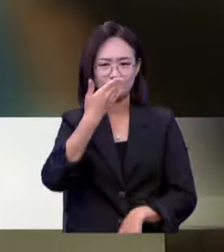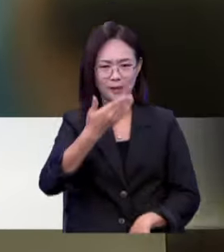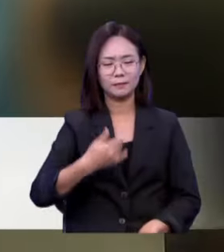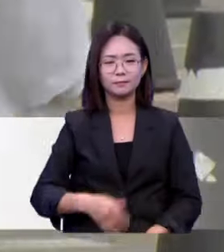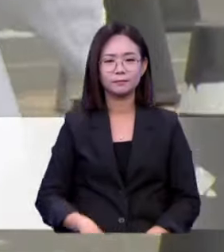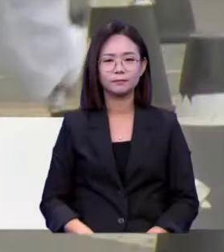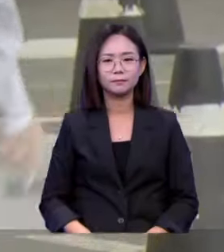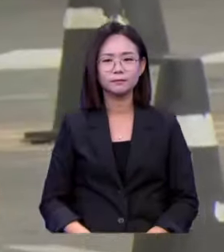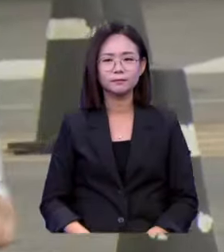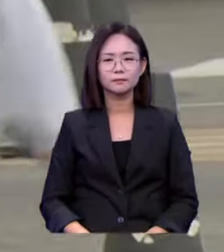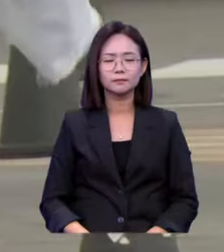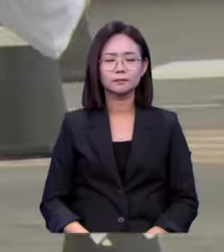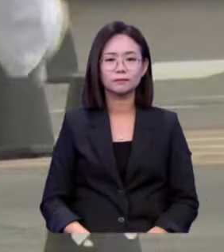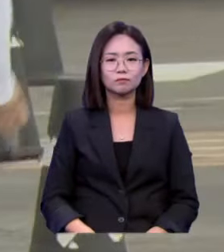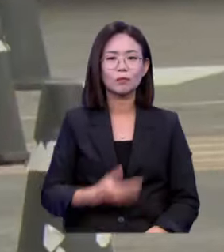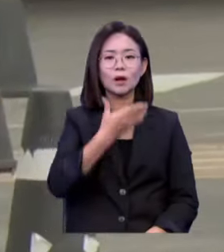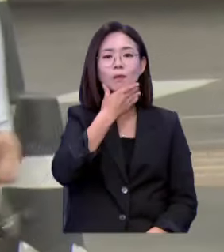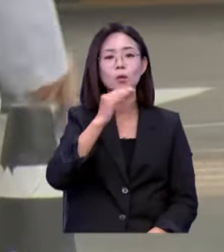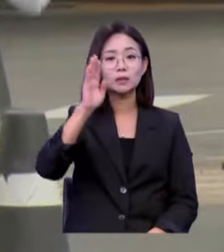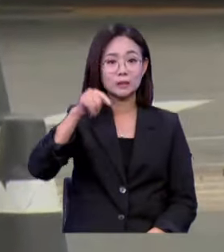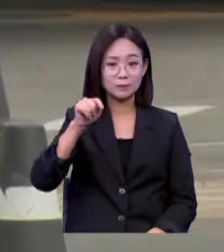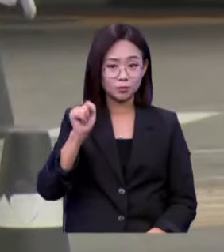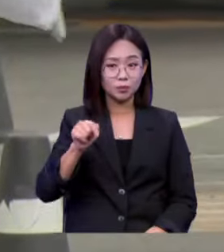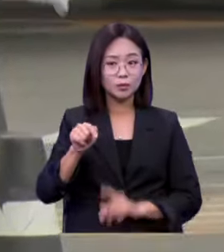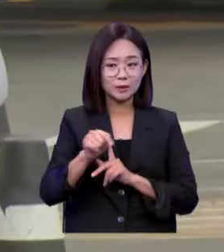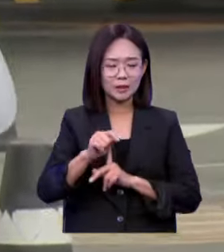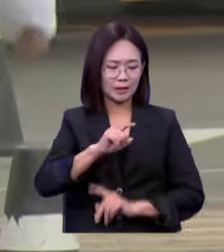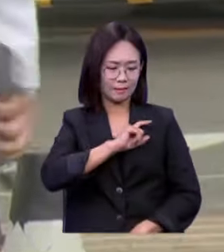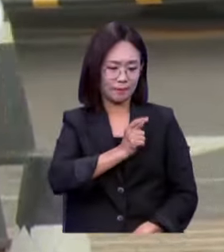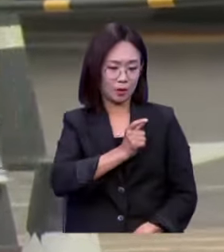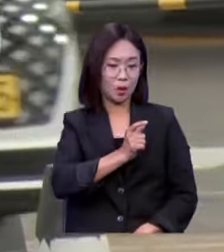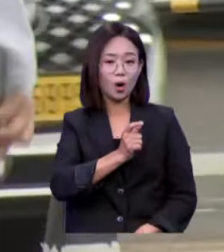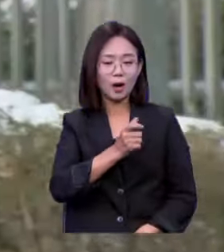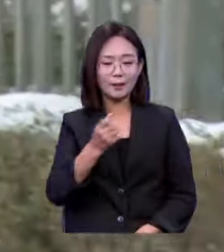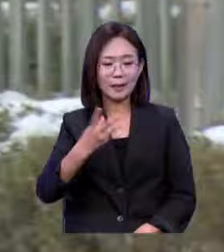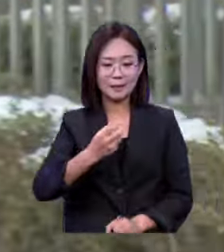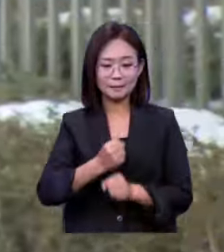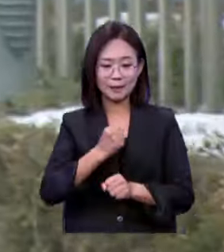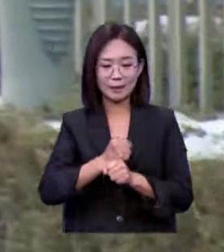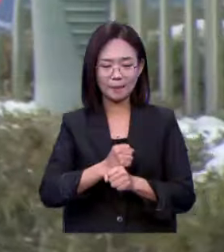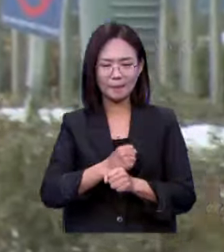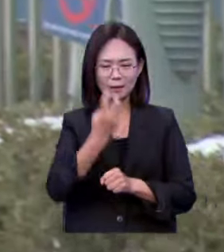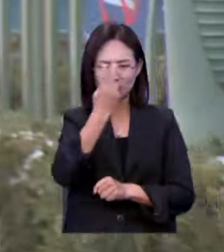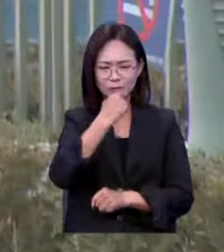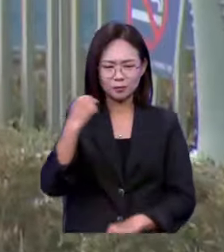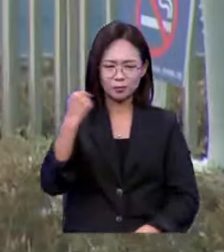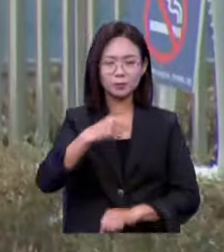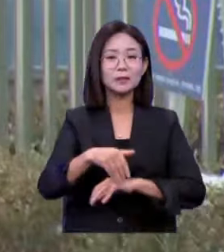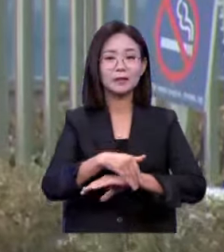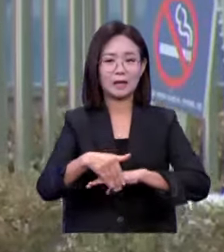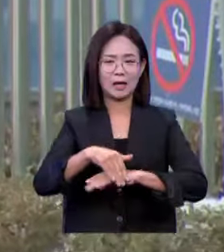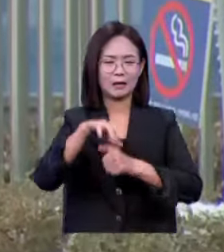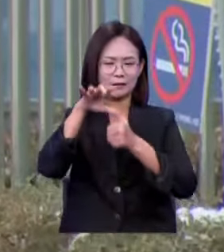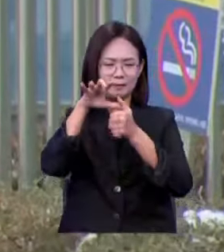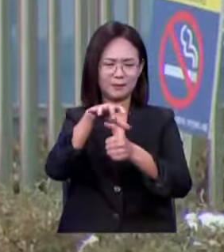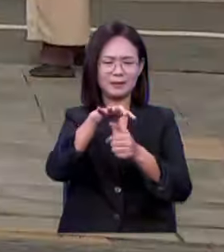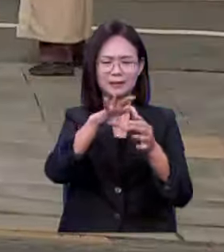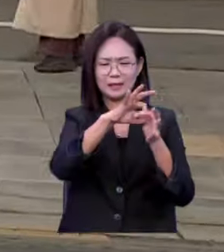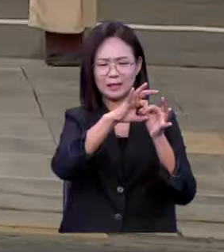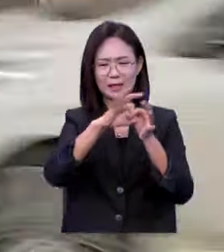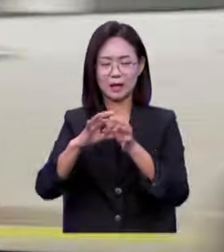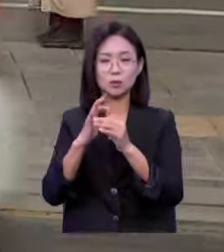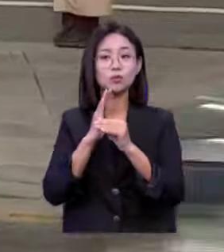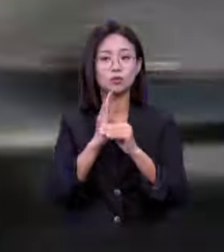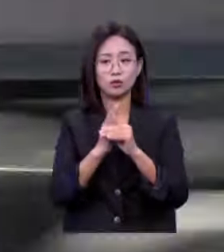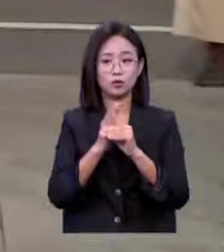되고. 복지부가 최근 면허 재교부 기준을 더 강화하는 방안을 검토하는 등 압박 수위가 계속 높아지는